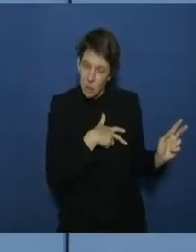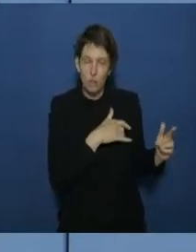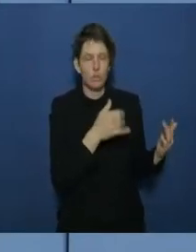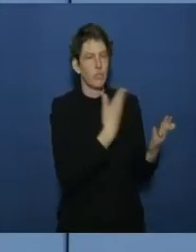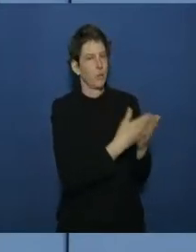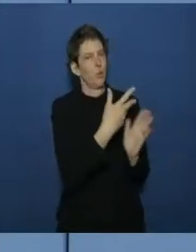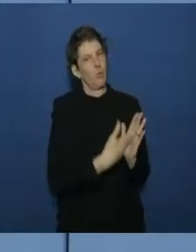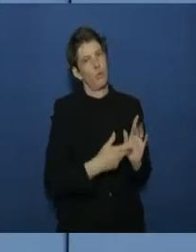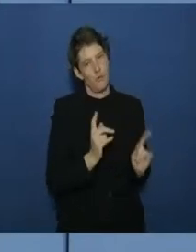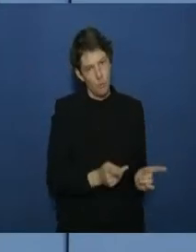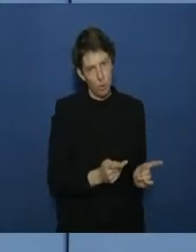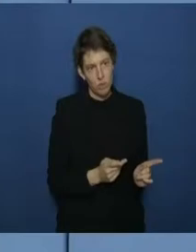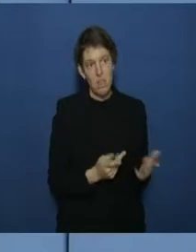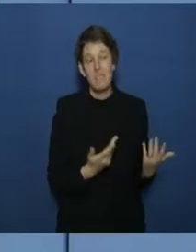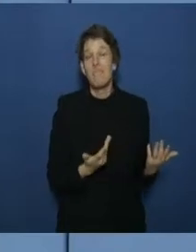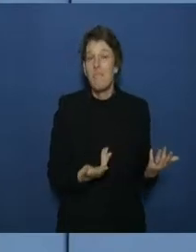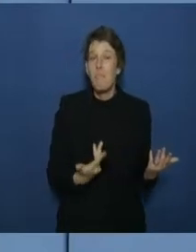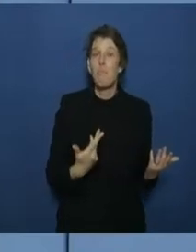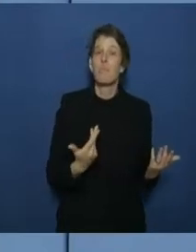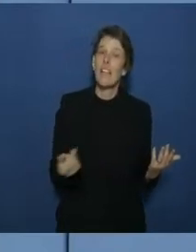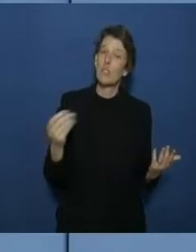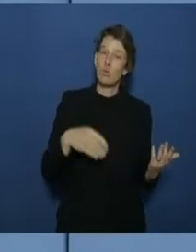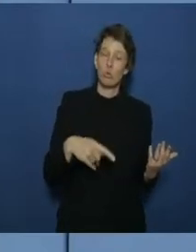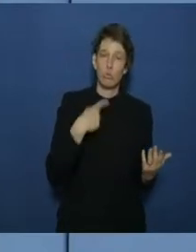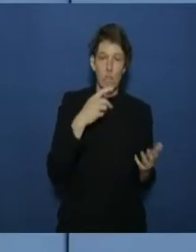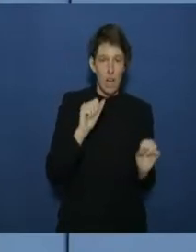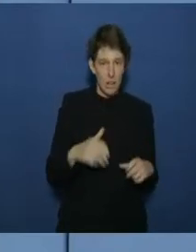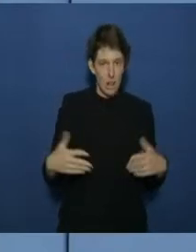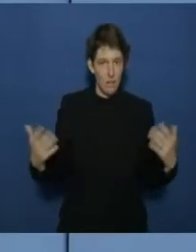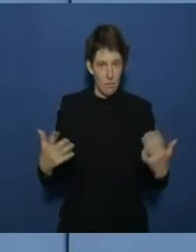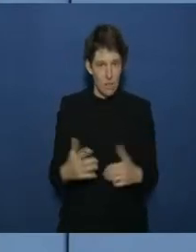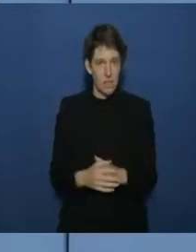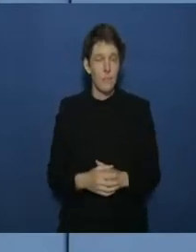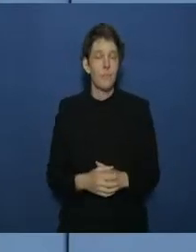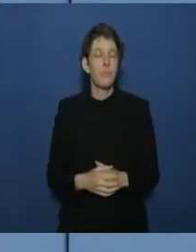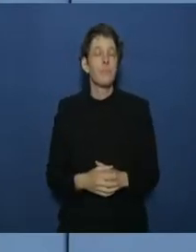hinaus kann ich halt eben noch sagen, dass